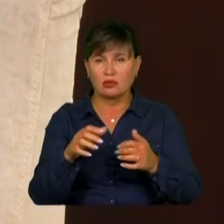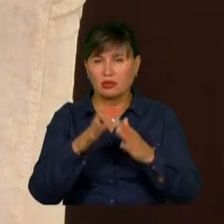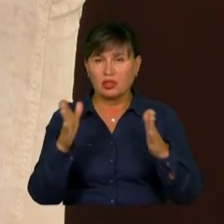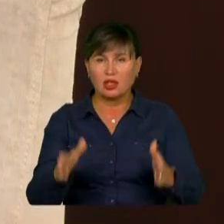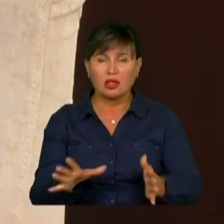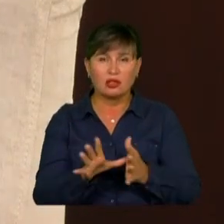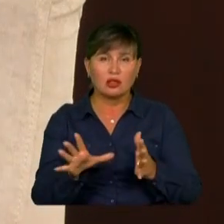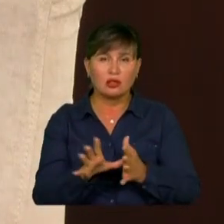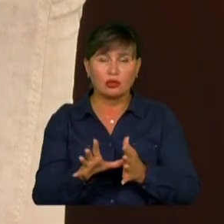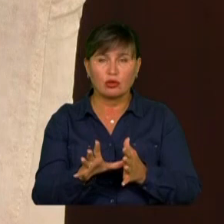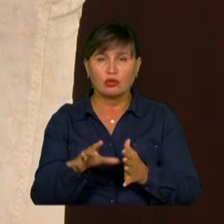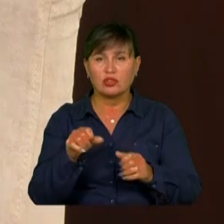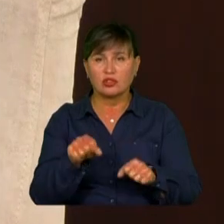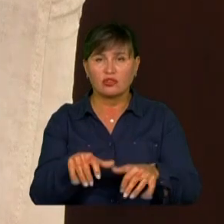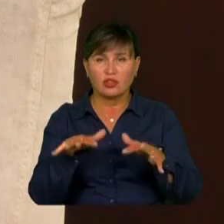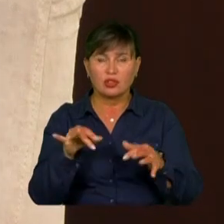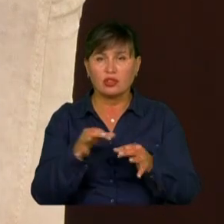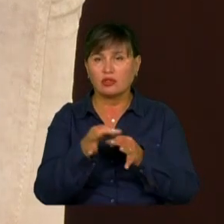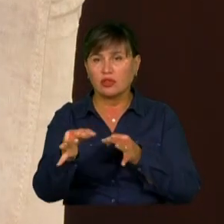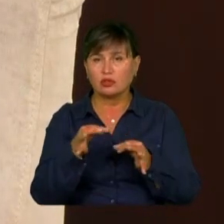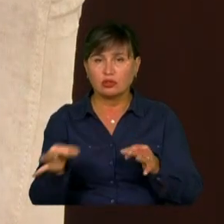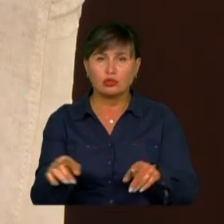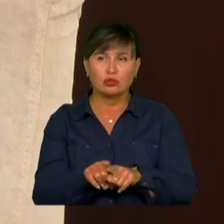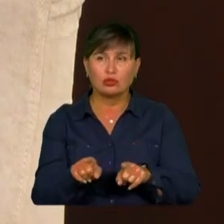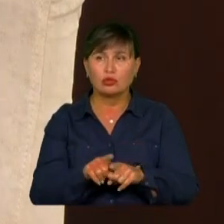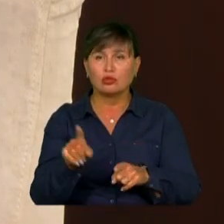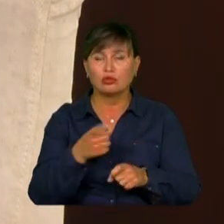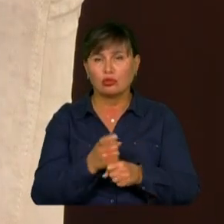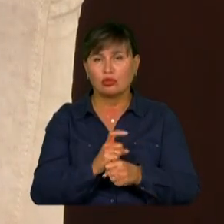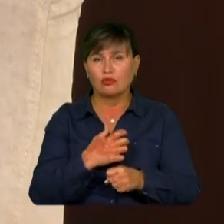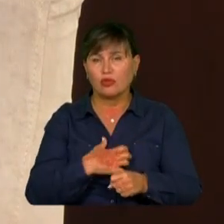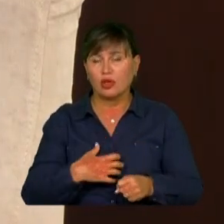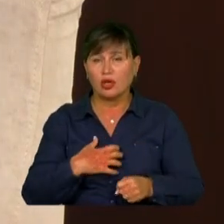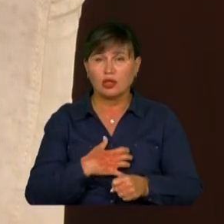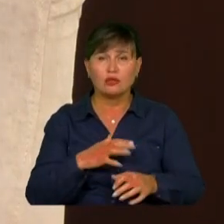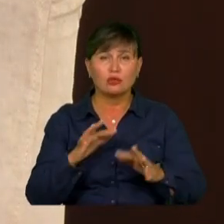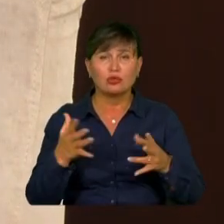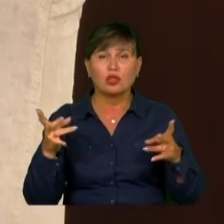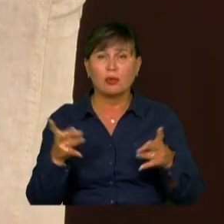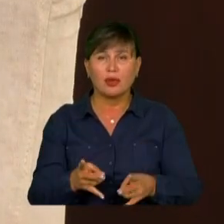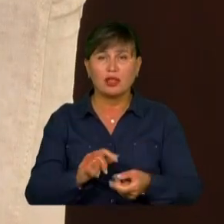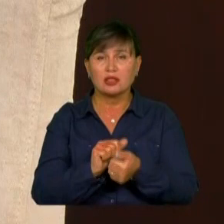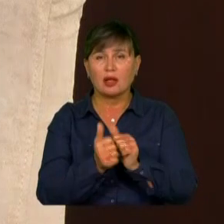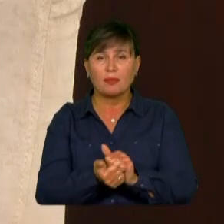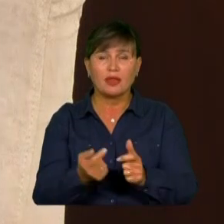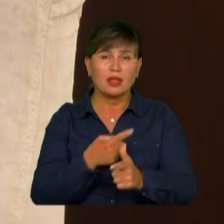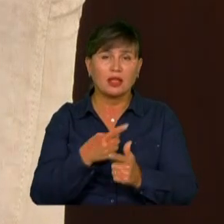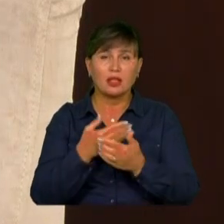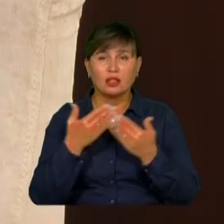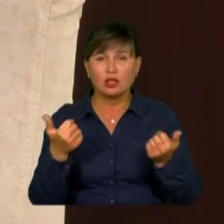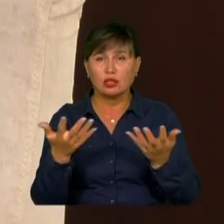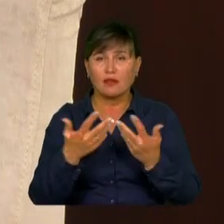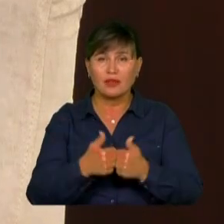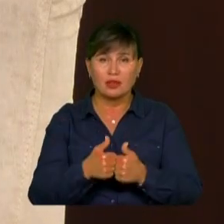бесперебойного питания, в том числе в отдаленных сельских районах, что крайне важно. В случае необходимости замены или отсутствия